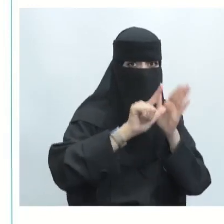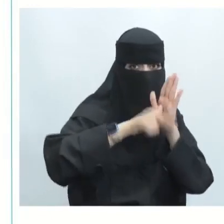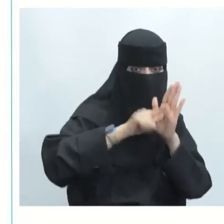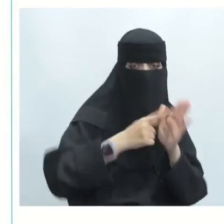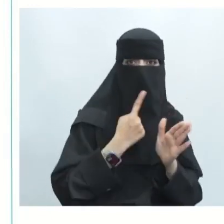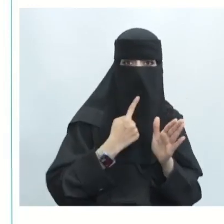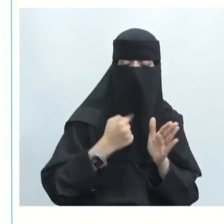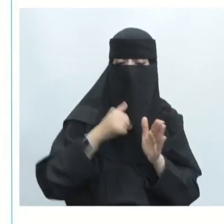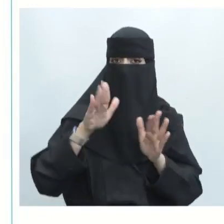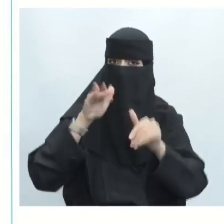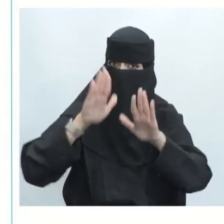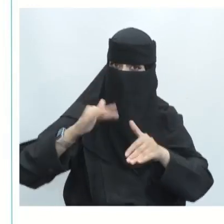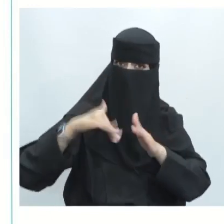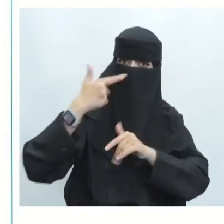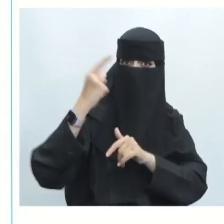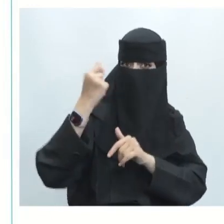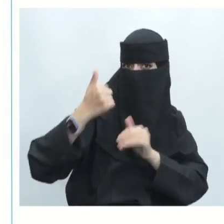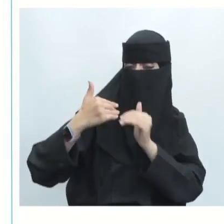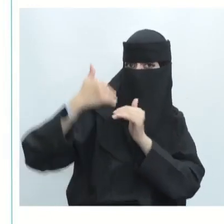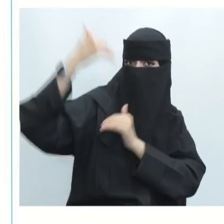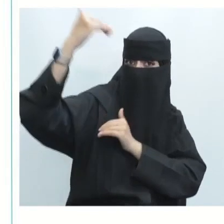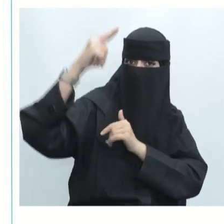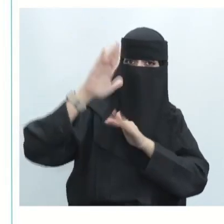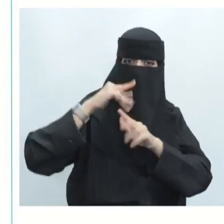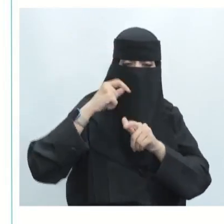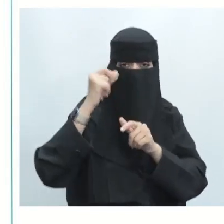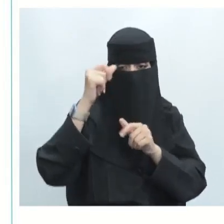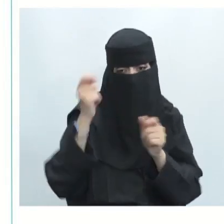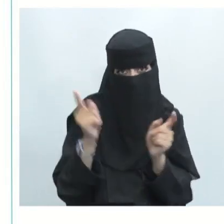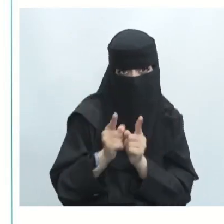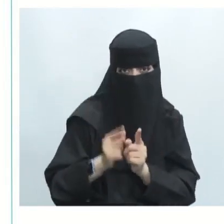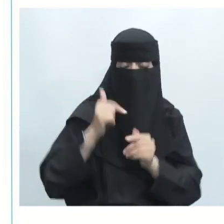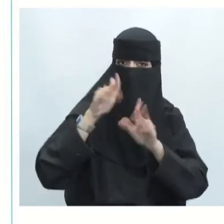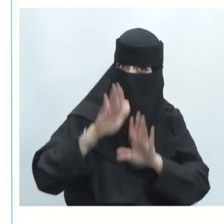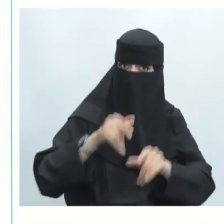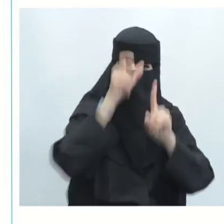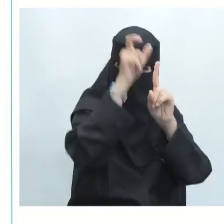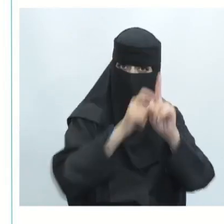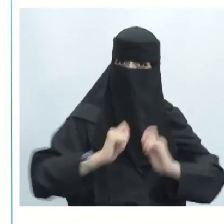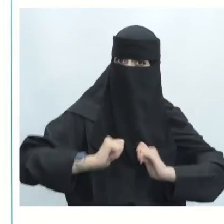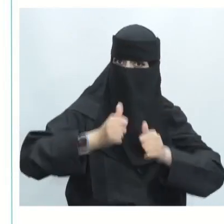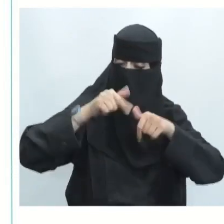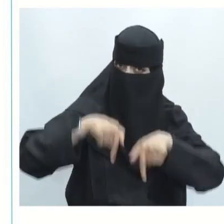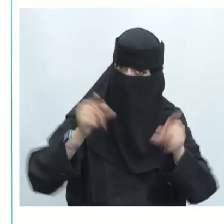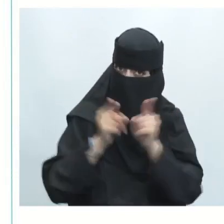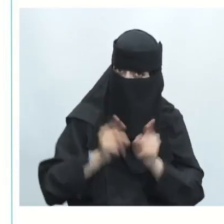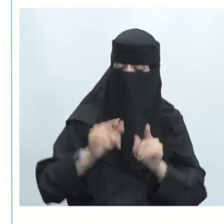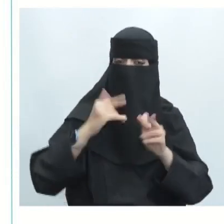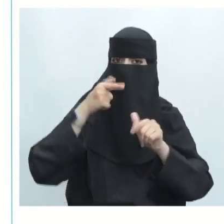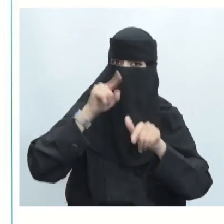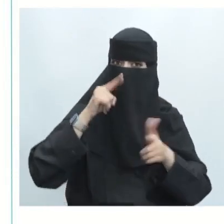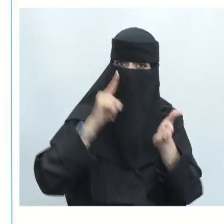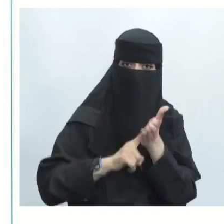التي يكون فيها مال كبير او هدر كبير لان الاموال محدوده وكذلك القدرات محدوده والامكانات وبالتالي